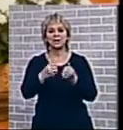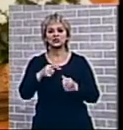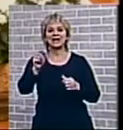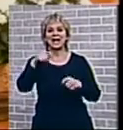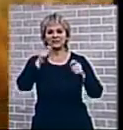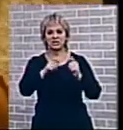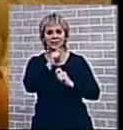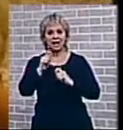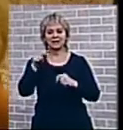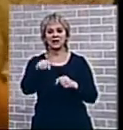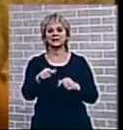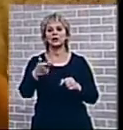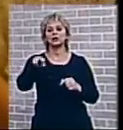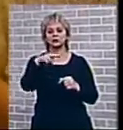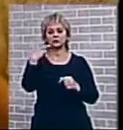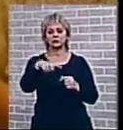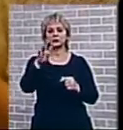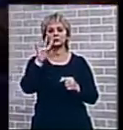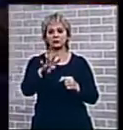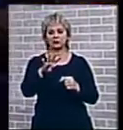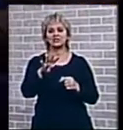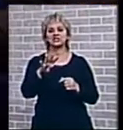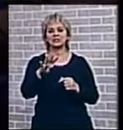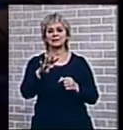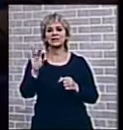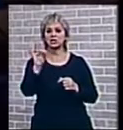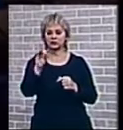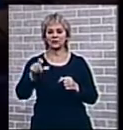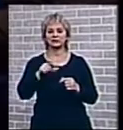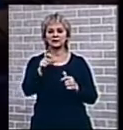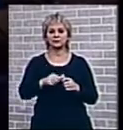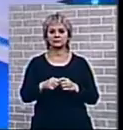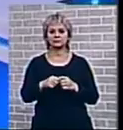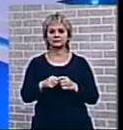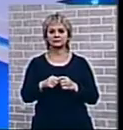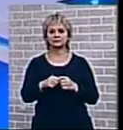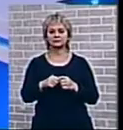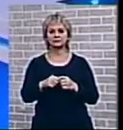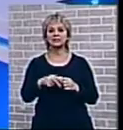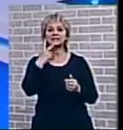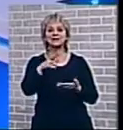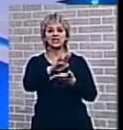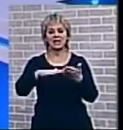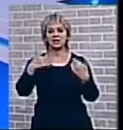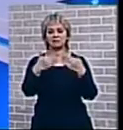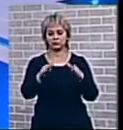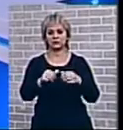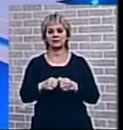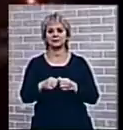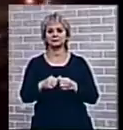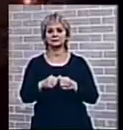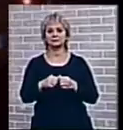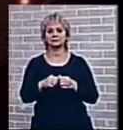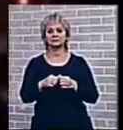на конференции награды. Галина Белоусова, Сергей Яковенко, Дон-24, Ростов-на-Дону. Смотрите далее в выпуске.